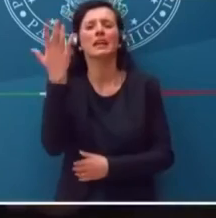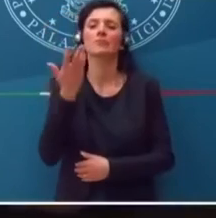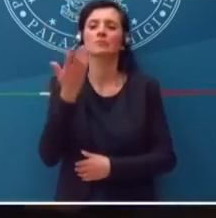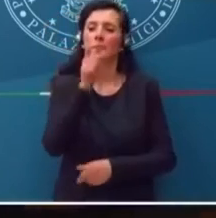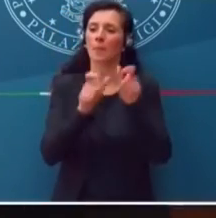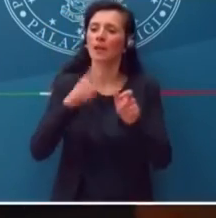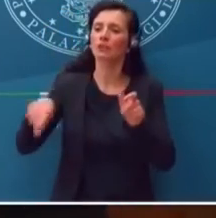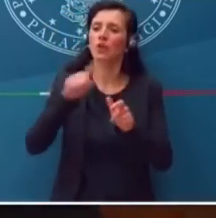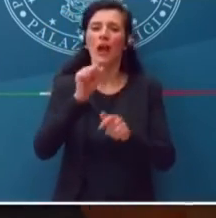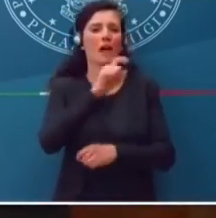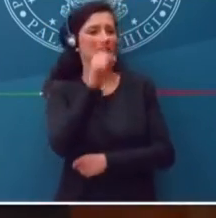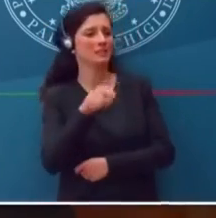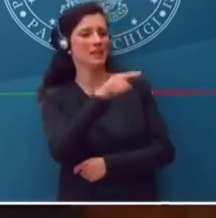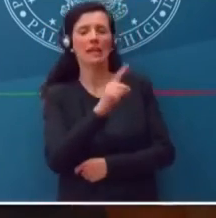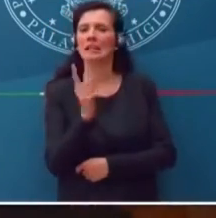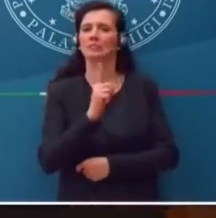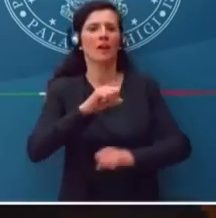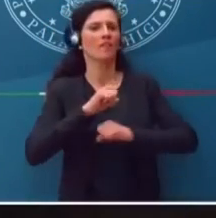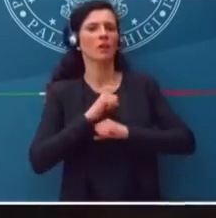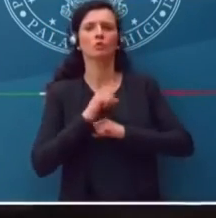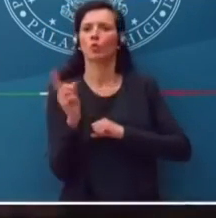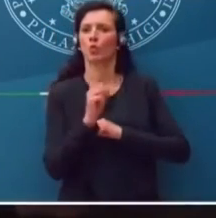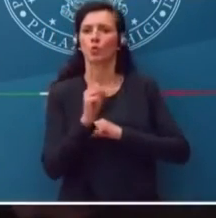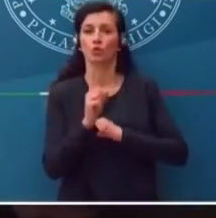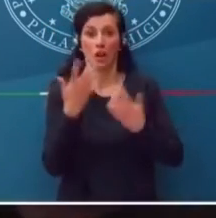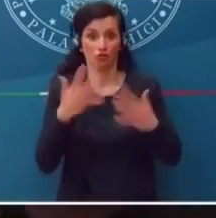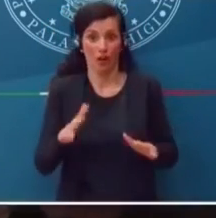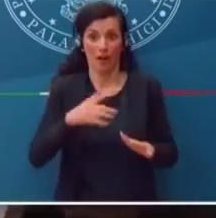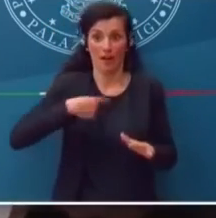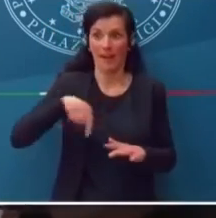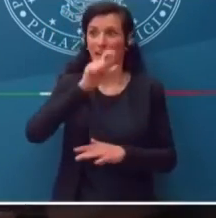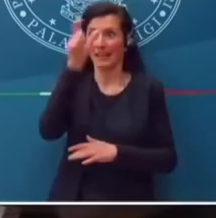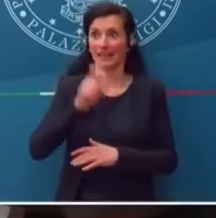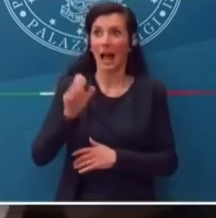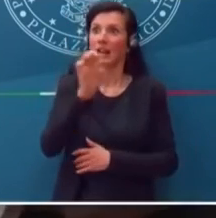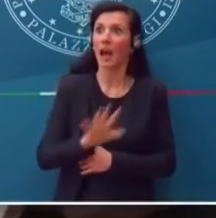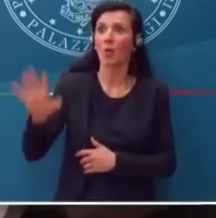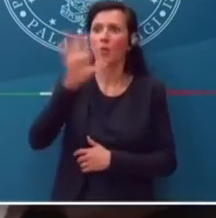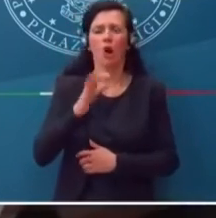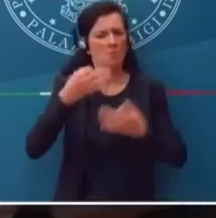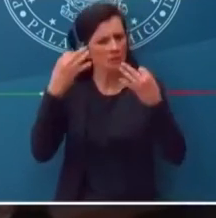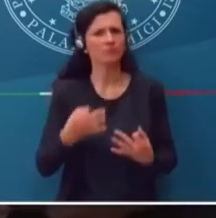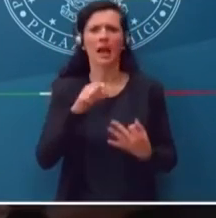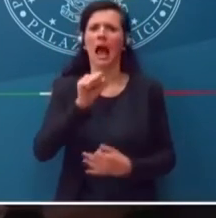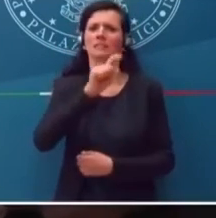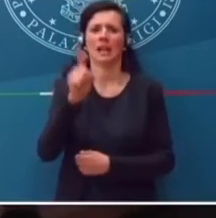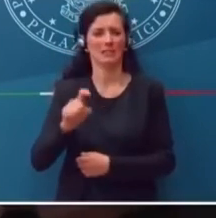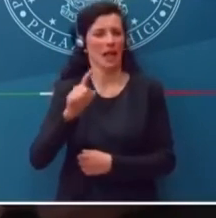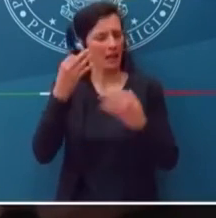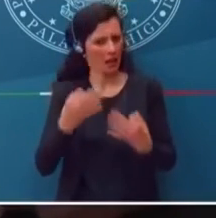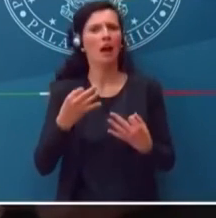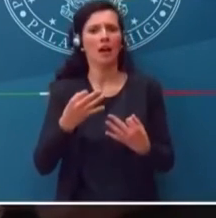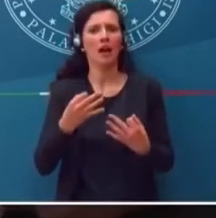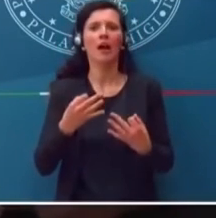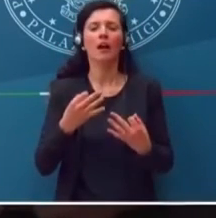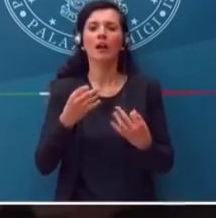confronti di questo vaccino, e avendo noi scommesso molto come Italia e come Europa su questo vaccino, si può pensare di,